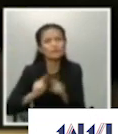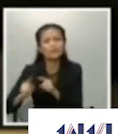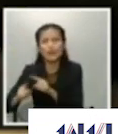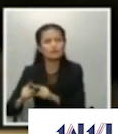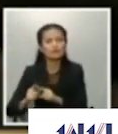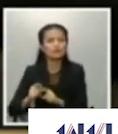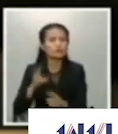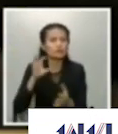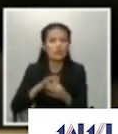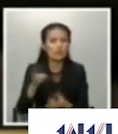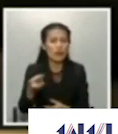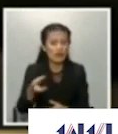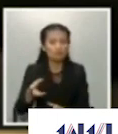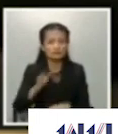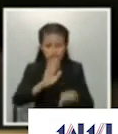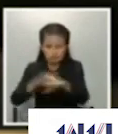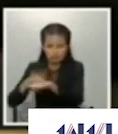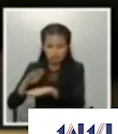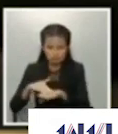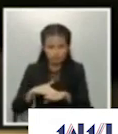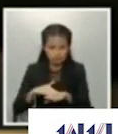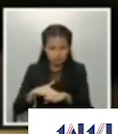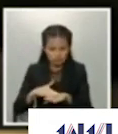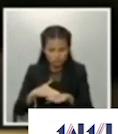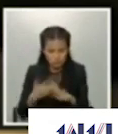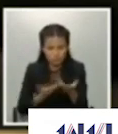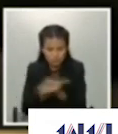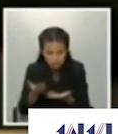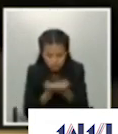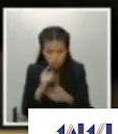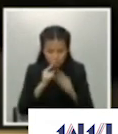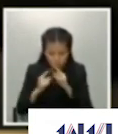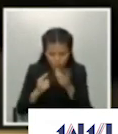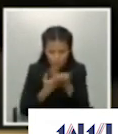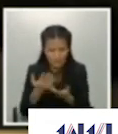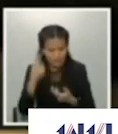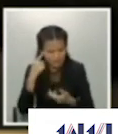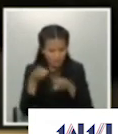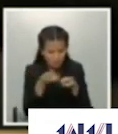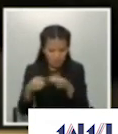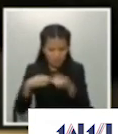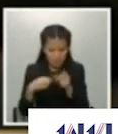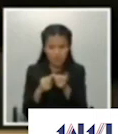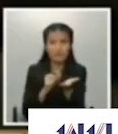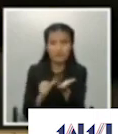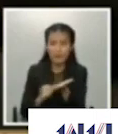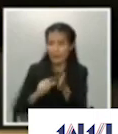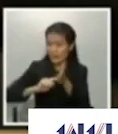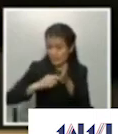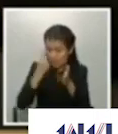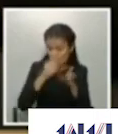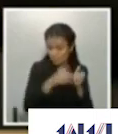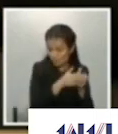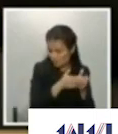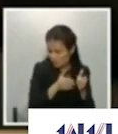ารือดังนั้นต้องกราบเรียนว่าวิธีการแก้ปัญหาตั้งแต่ต้นน้ำกล